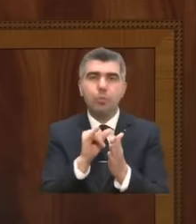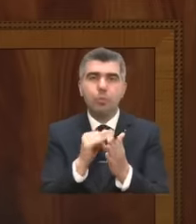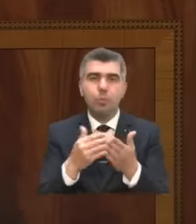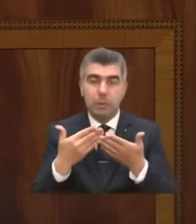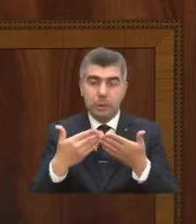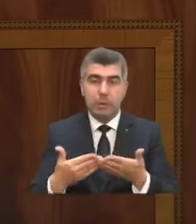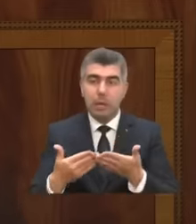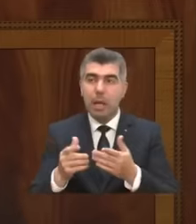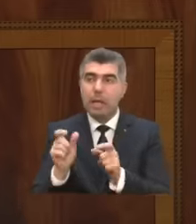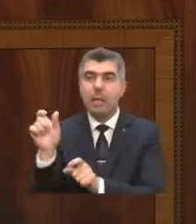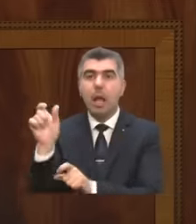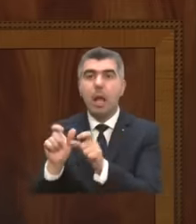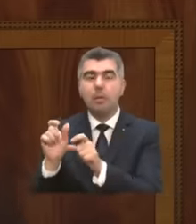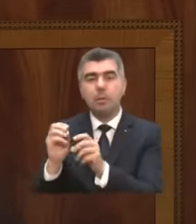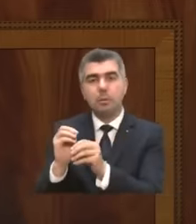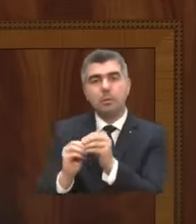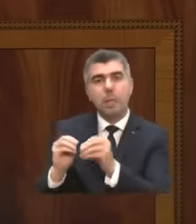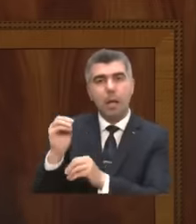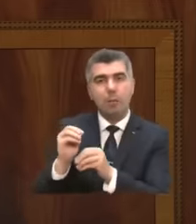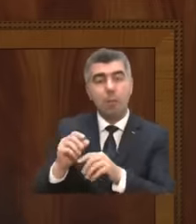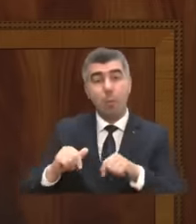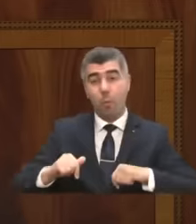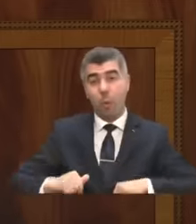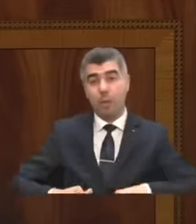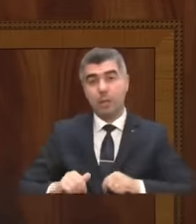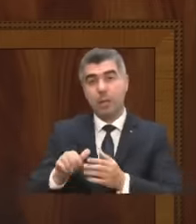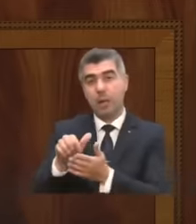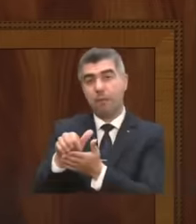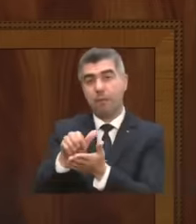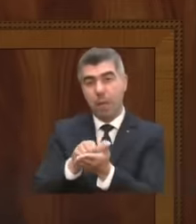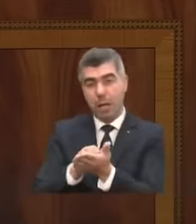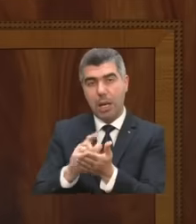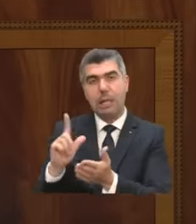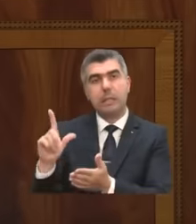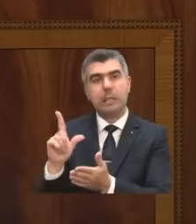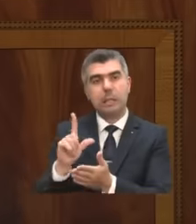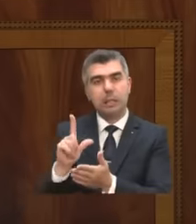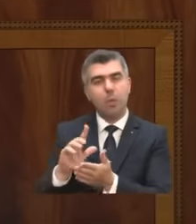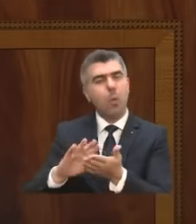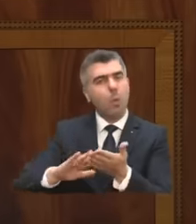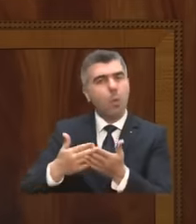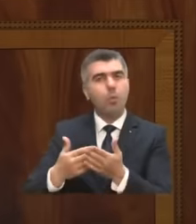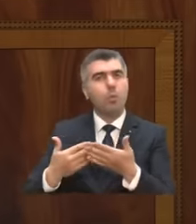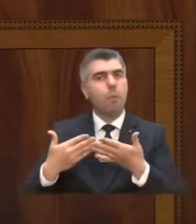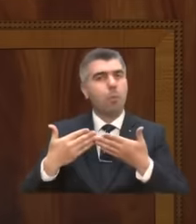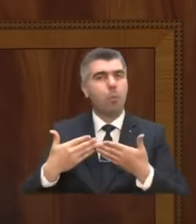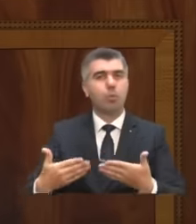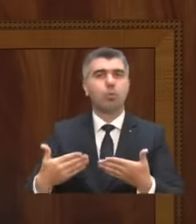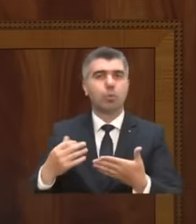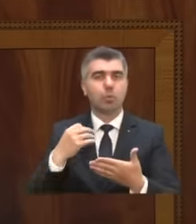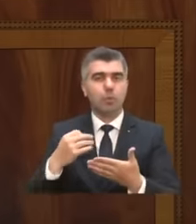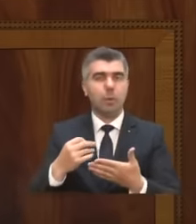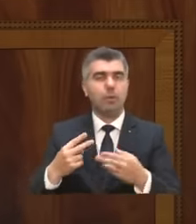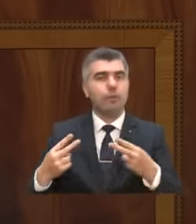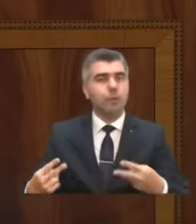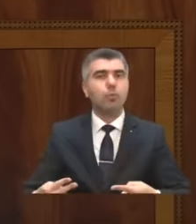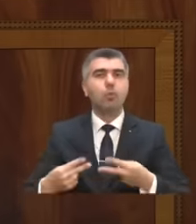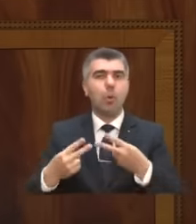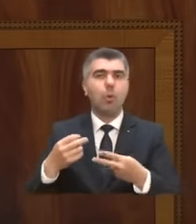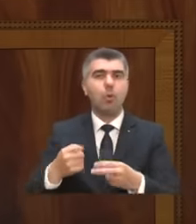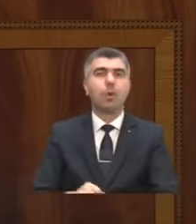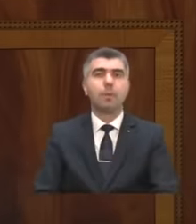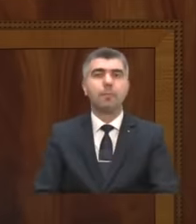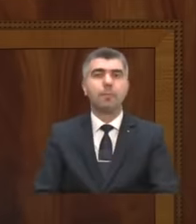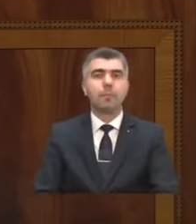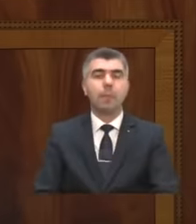المواطن المغربي. السيد وزير الفلاحه قال لنا في الاثنين الماضي كل شيء موجود السوق، صحيح الله يجزيك بخير كل شيء موجود، ولكن